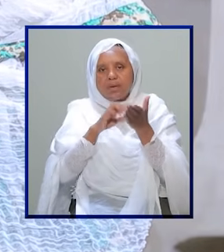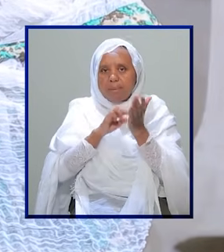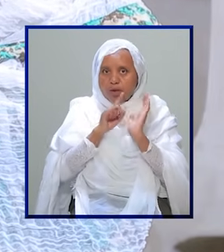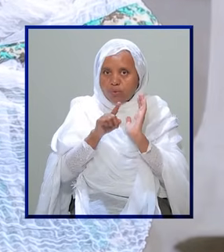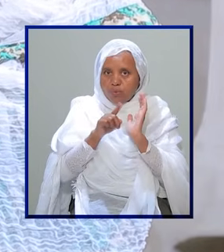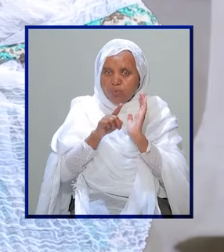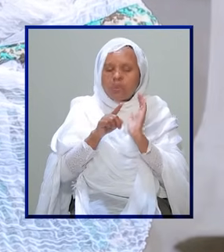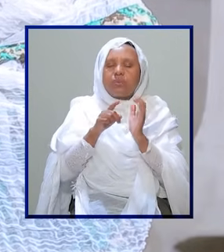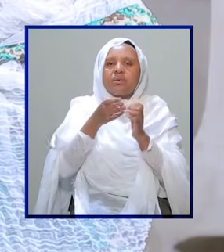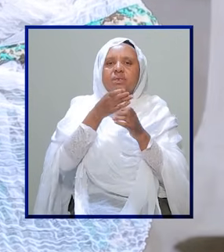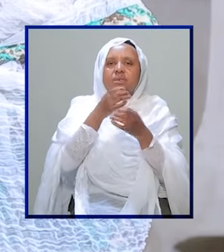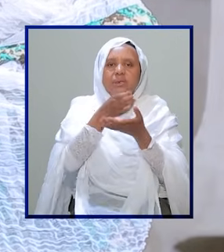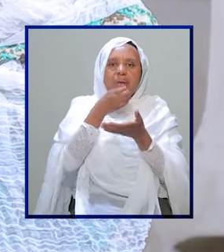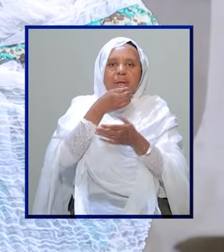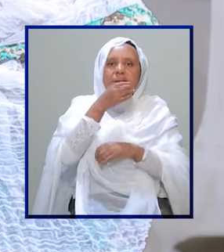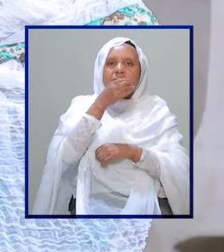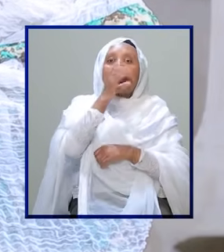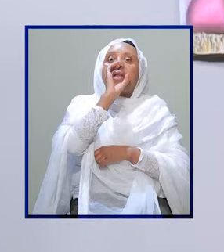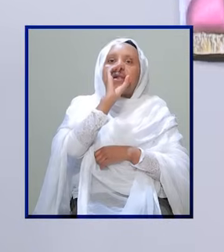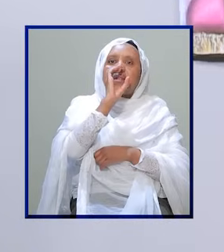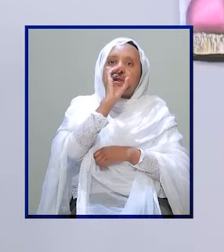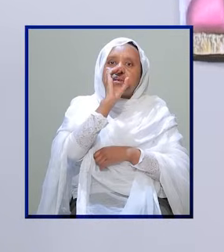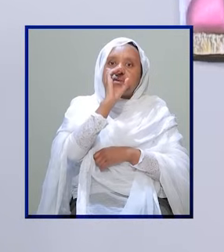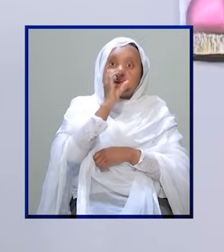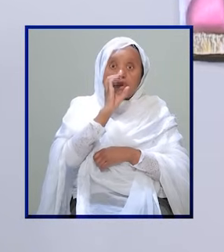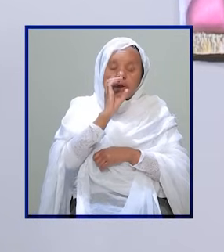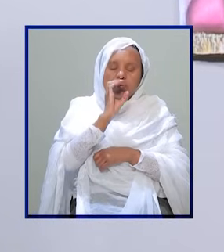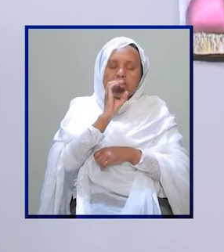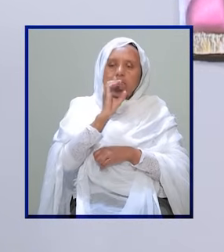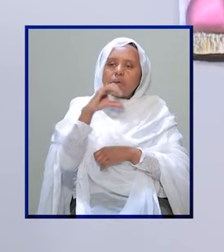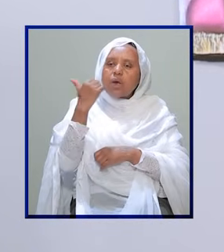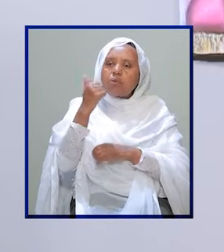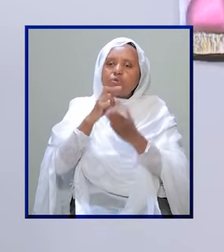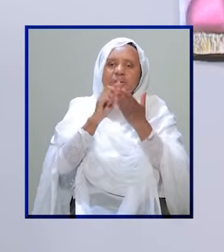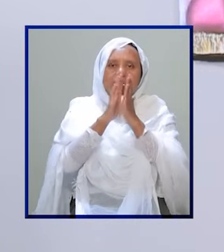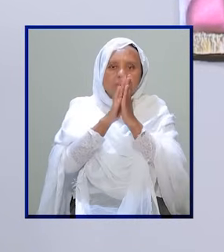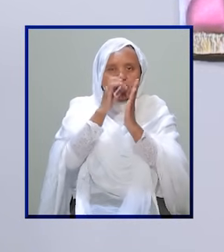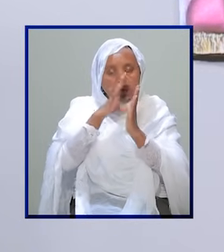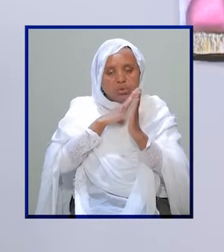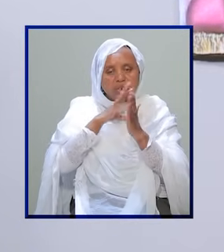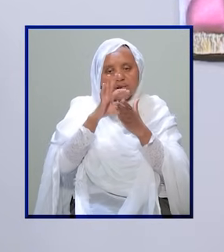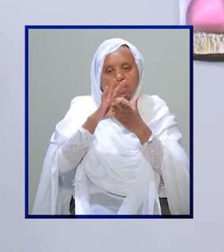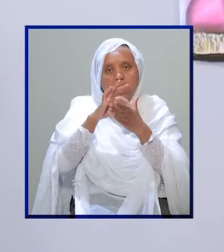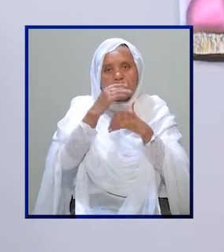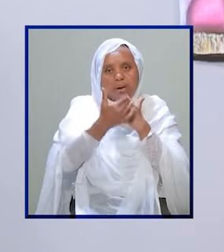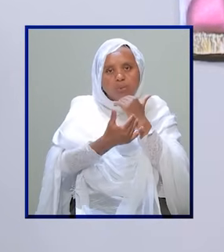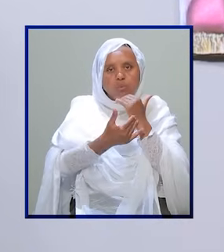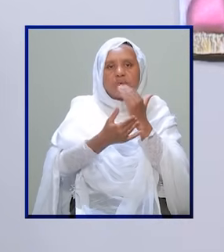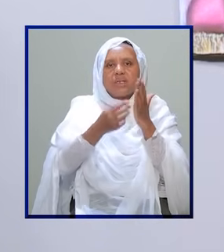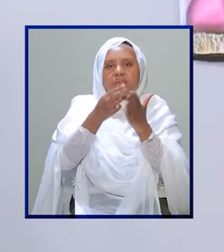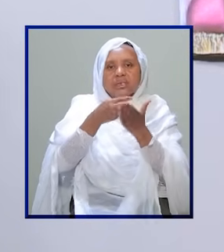ከአፋችን ጸበል እንጠጣለን። ይሁን እንጂ ሌሎች ምናስቀድስ ሰዎችም ስጋው ወደሙ እስክንቀበል